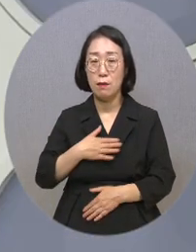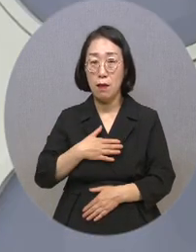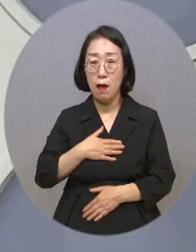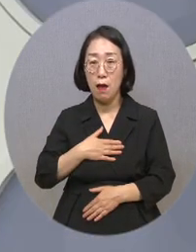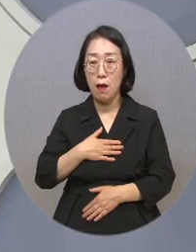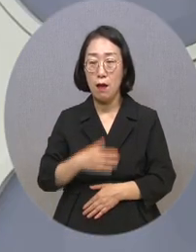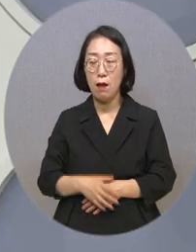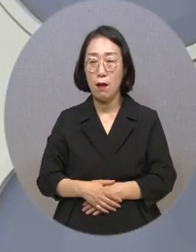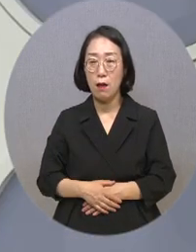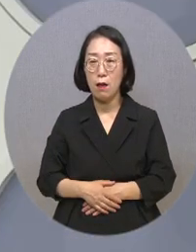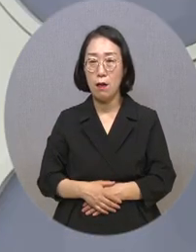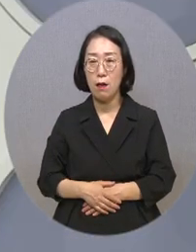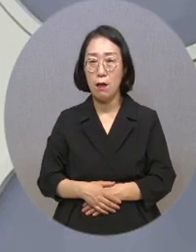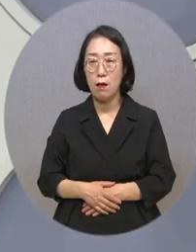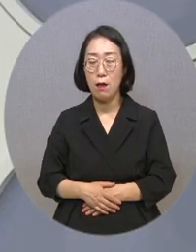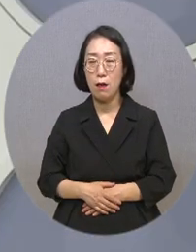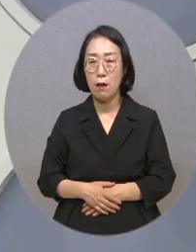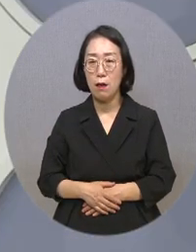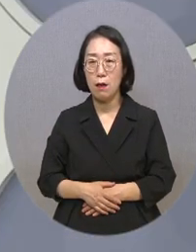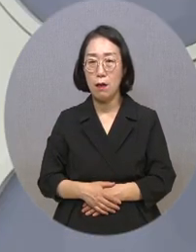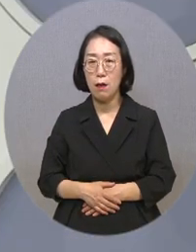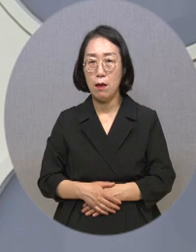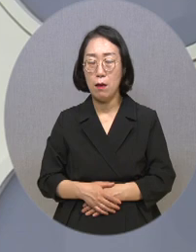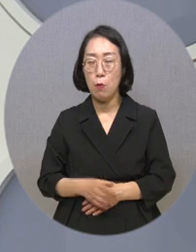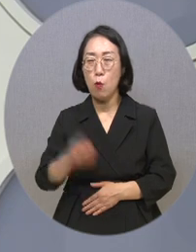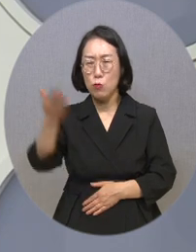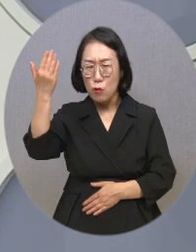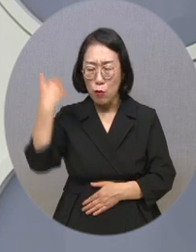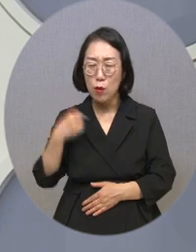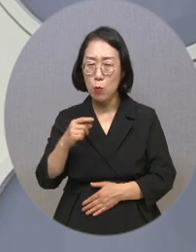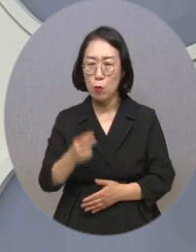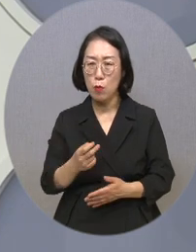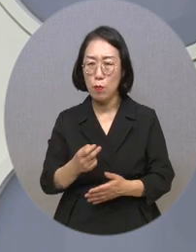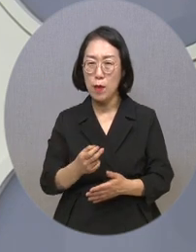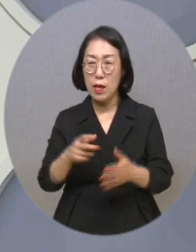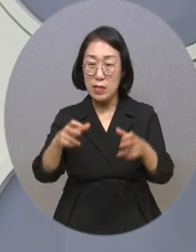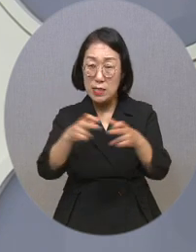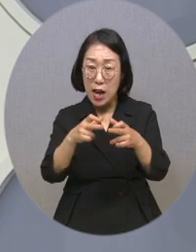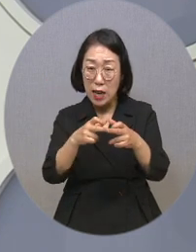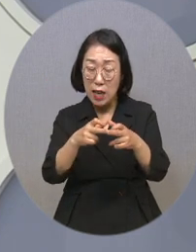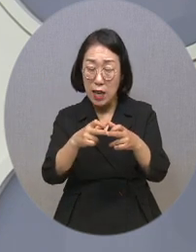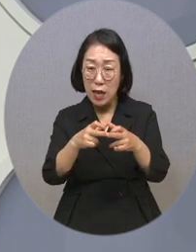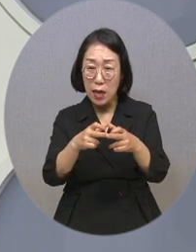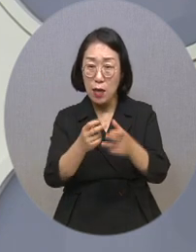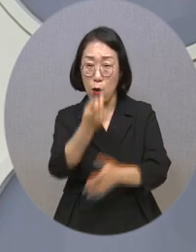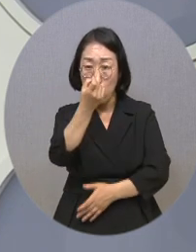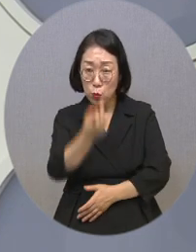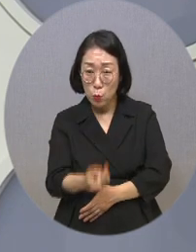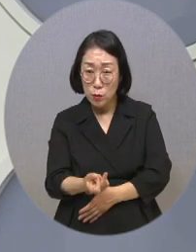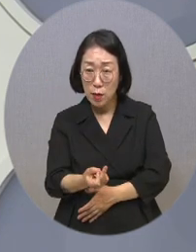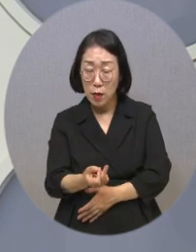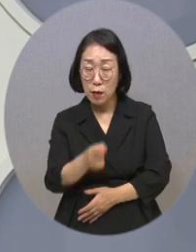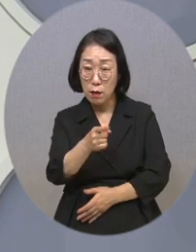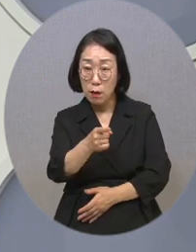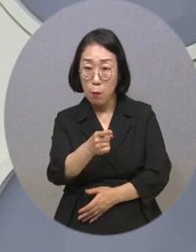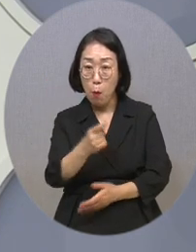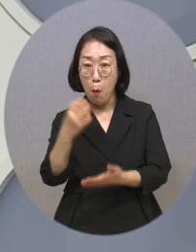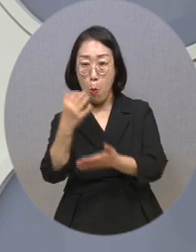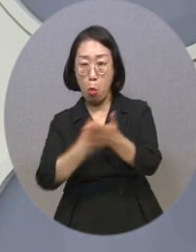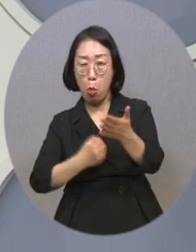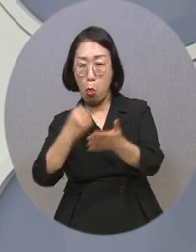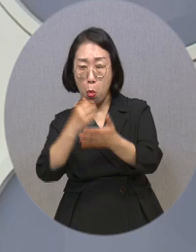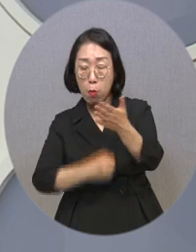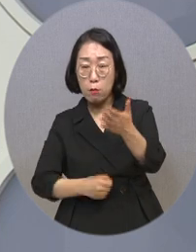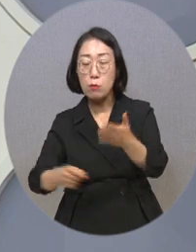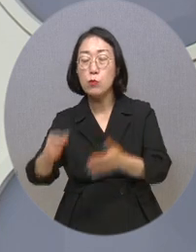자기한테 저기 형제한테 나온 거를 뭐 가로채기도 하고 뭐 이런 게 다 있어서 형제한테 맡길 수가 없고 이게